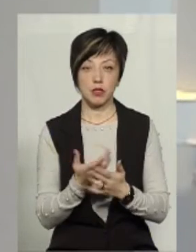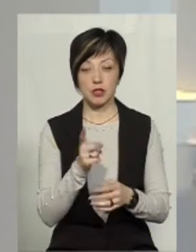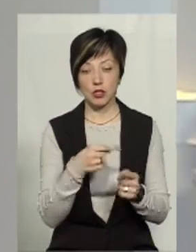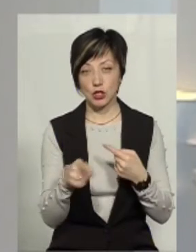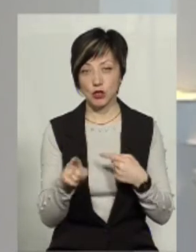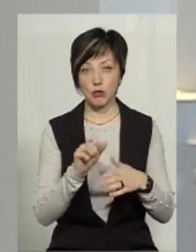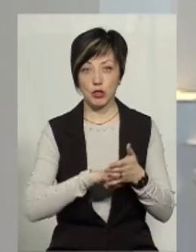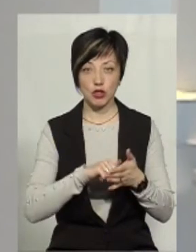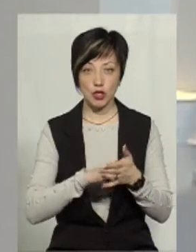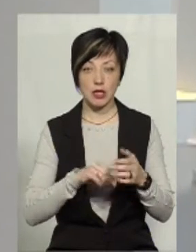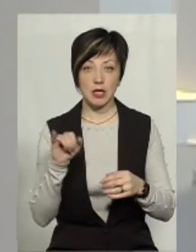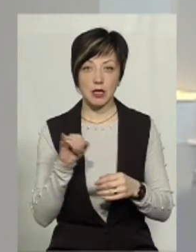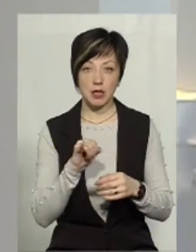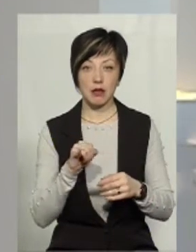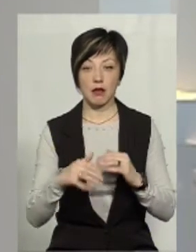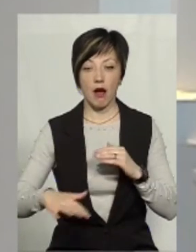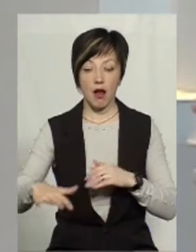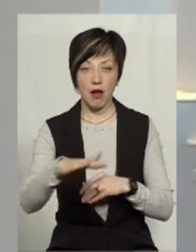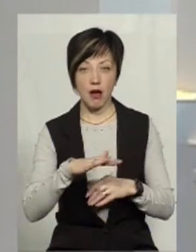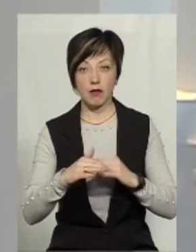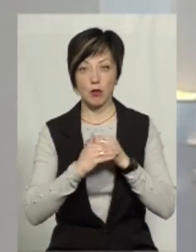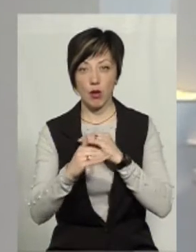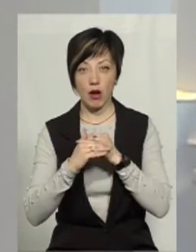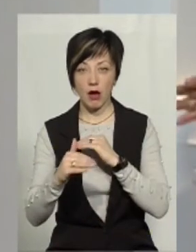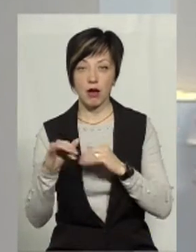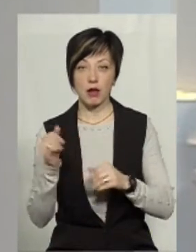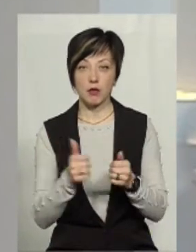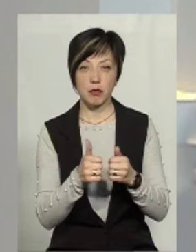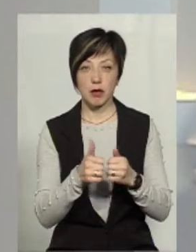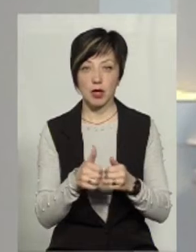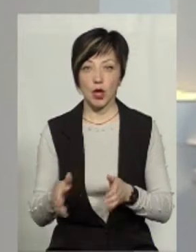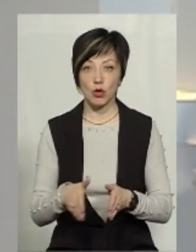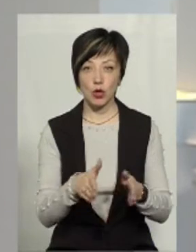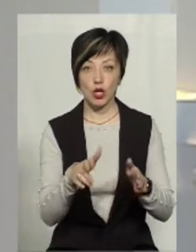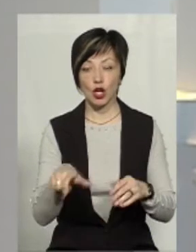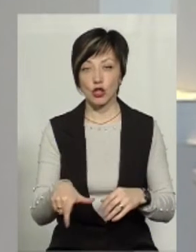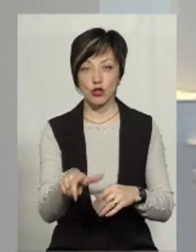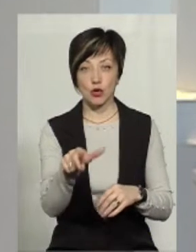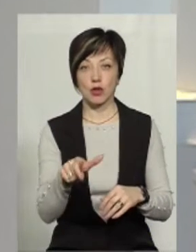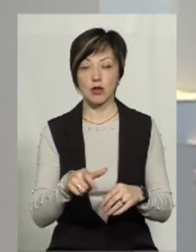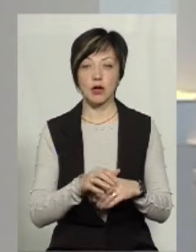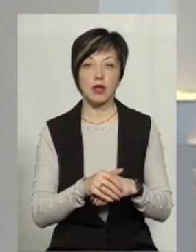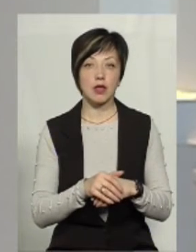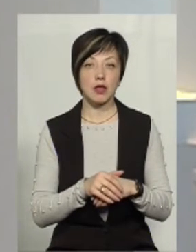тих чи інших причин, і на галявинах, і на полях, і біля доріг, біля річок,